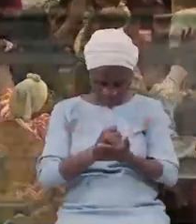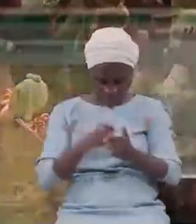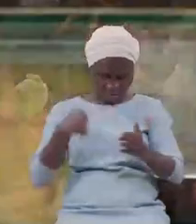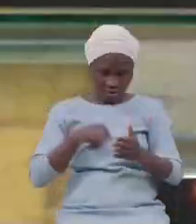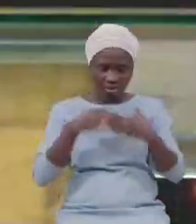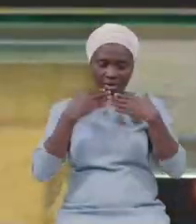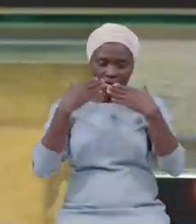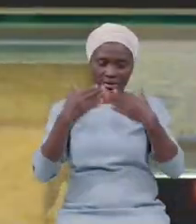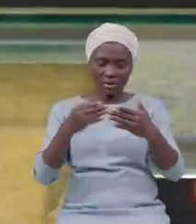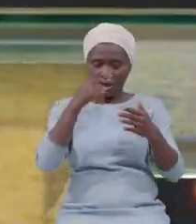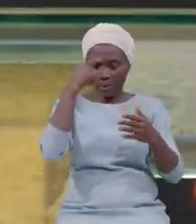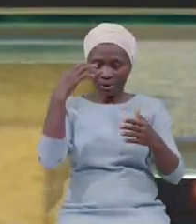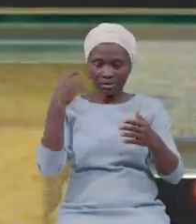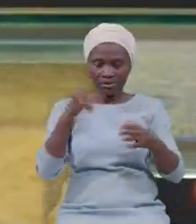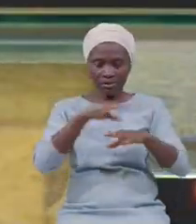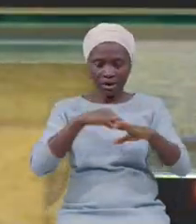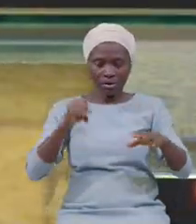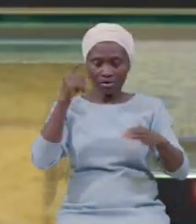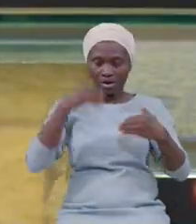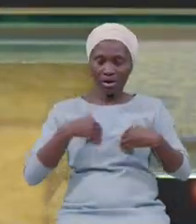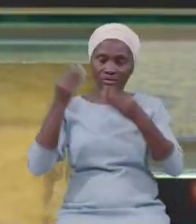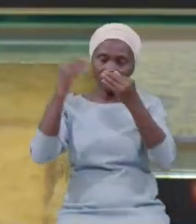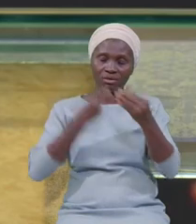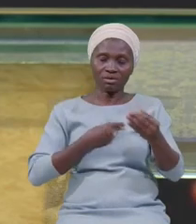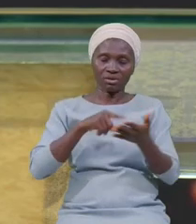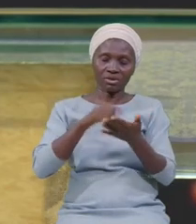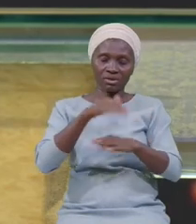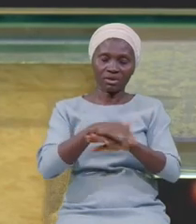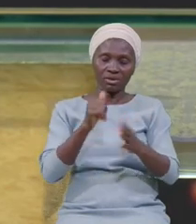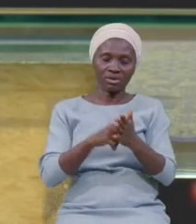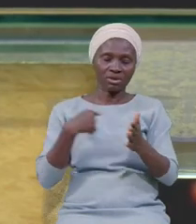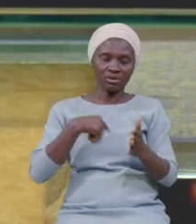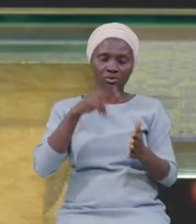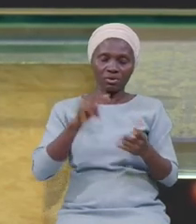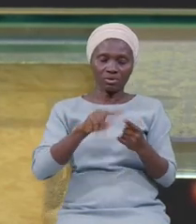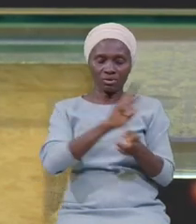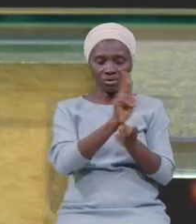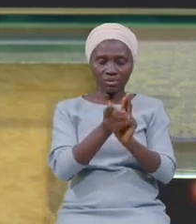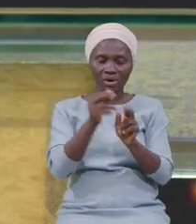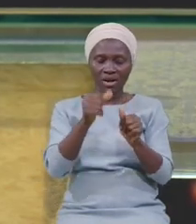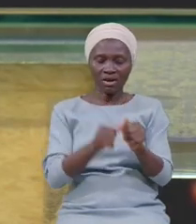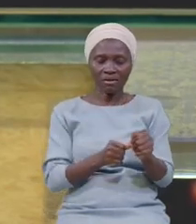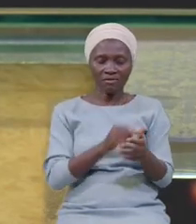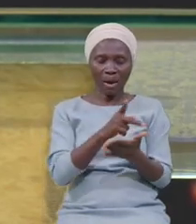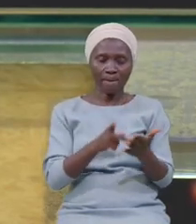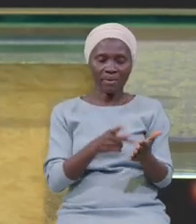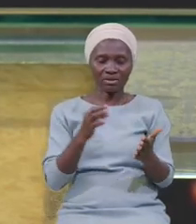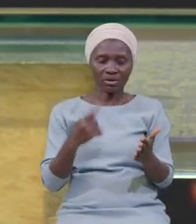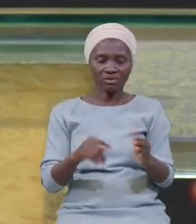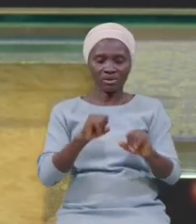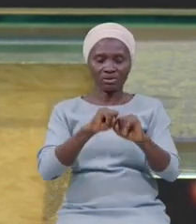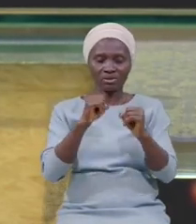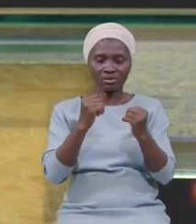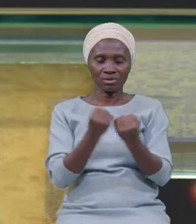nous te remercions à cause de l'appel que tu nous as fait ce soir, que nous devons nous repentir, que chaque couche sociale,